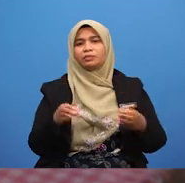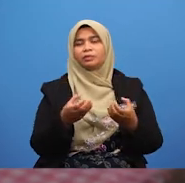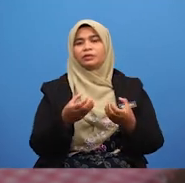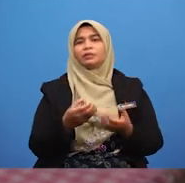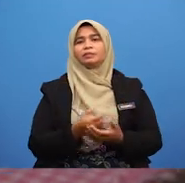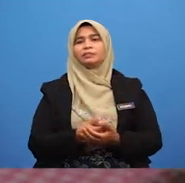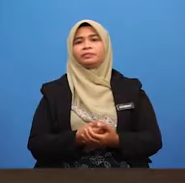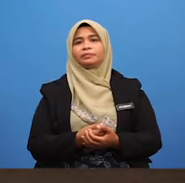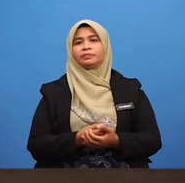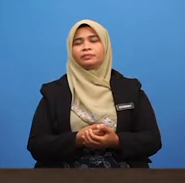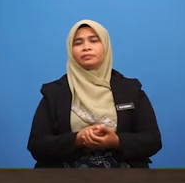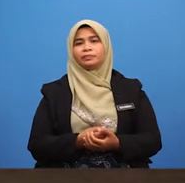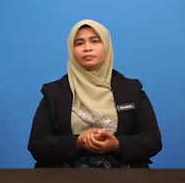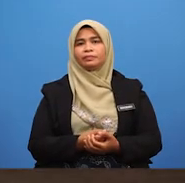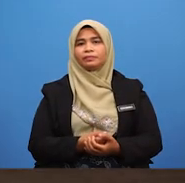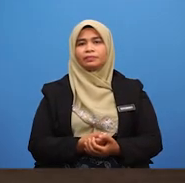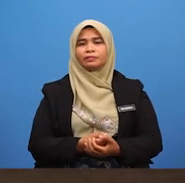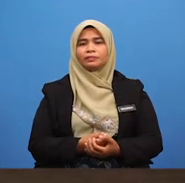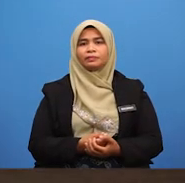peniti pada pola terlebih dahulu.